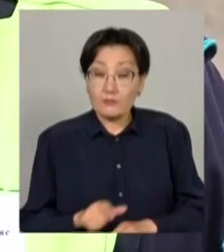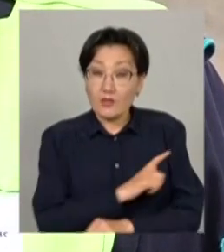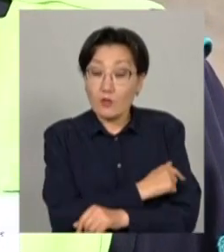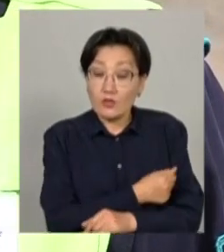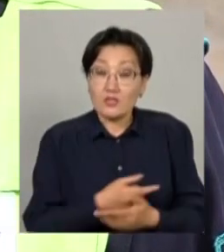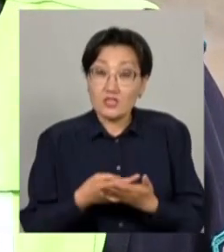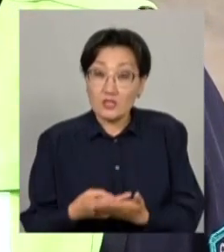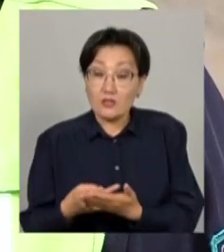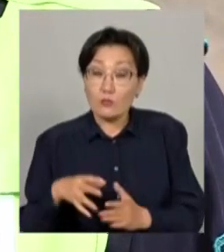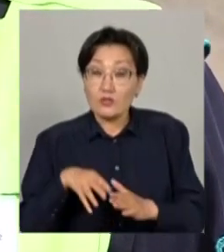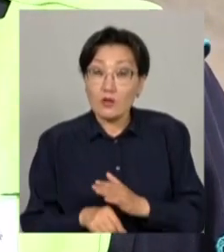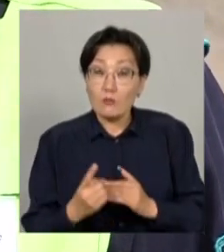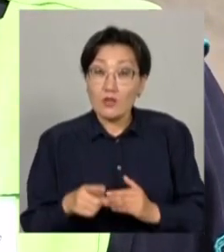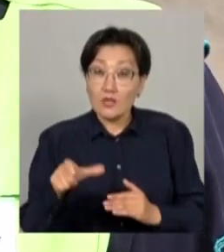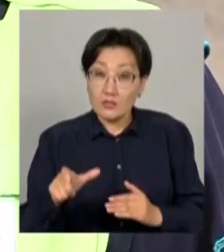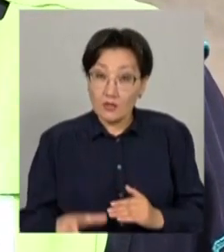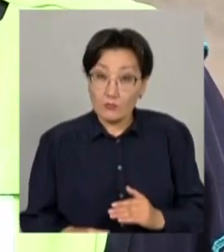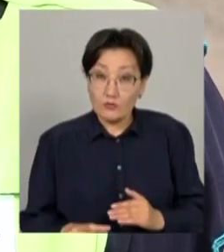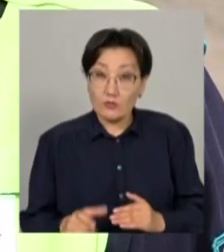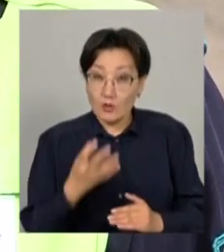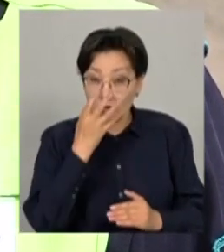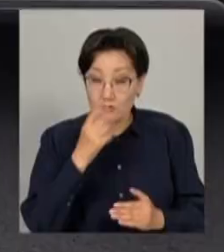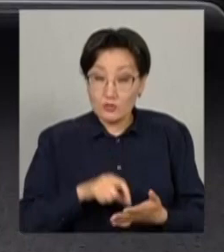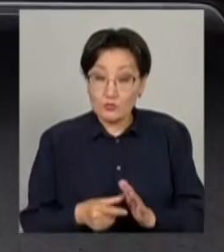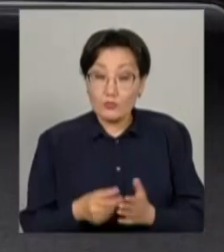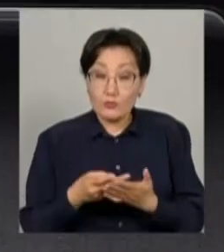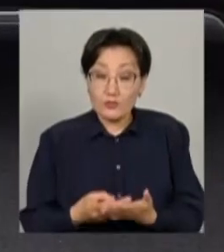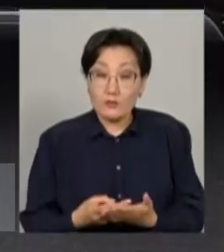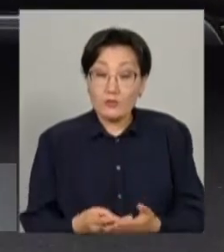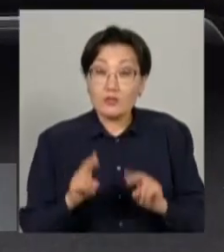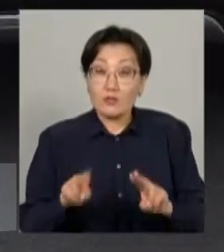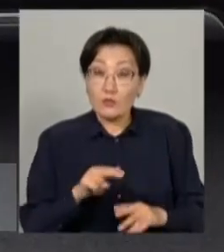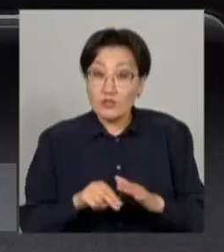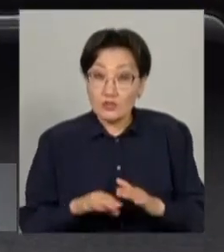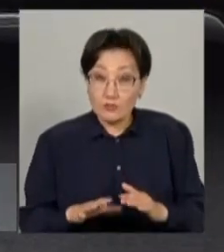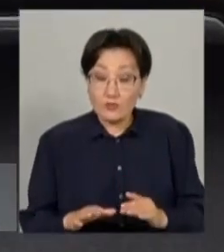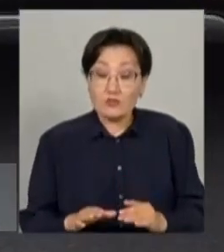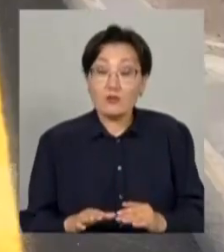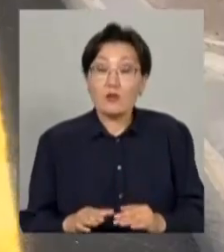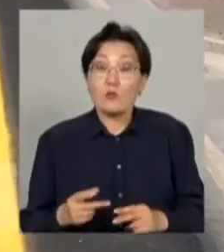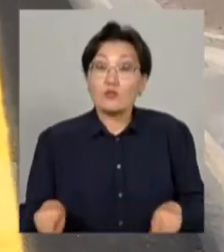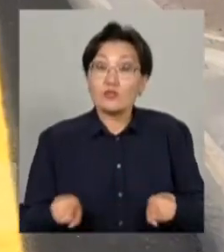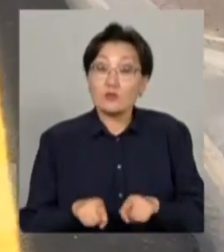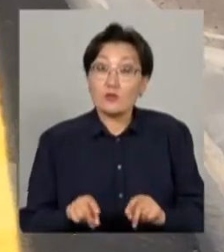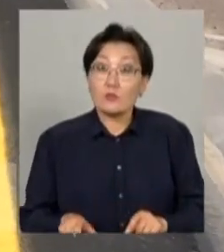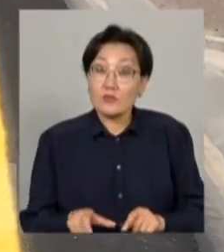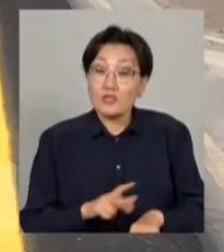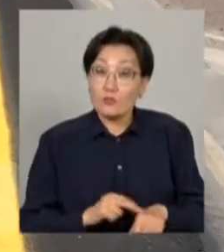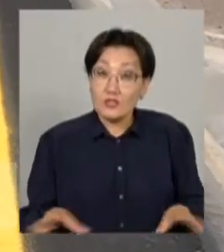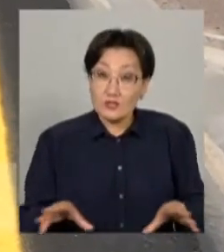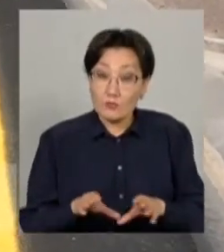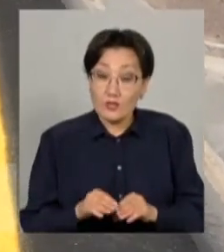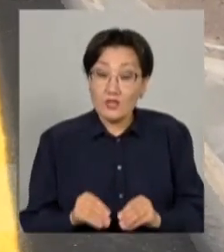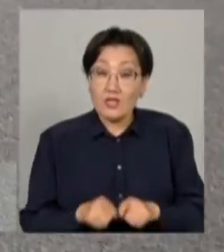ауруханаға жеткізілген. Оның ішінде бір адам жансақтау бөлімінде. Ережені ескермейтіндер елеусіз қалмас үшін жол сақшыларымен бірге